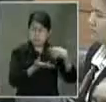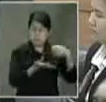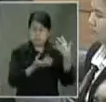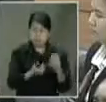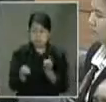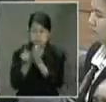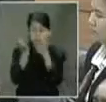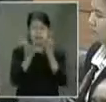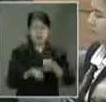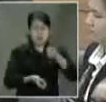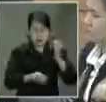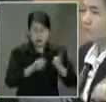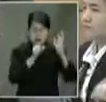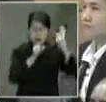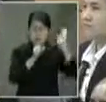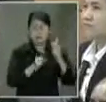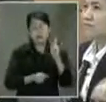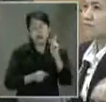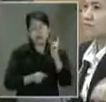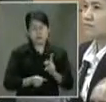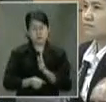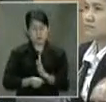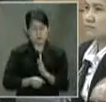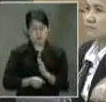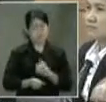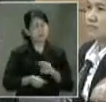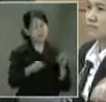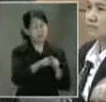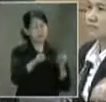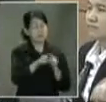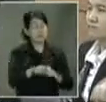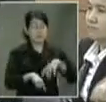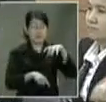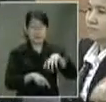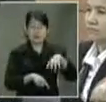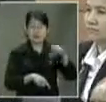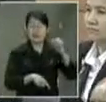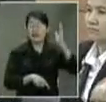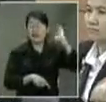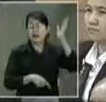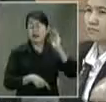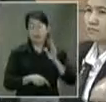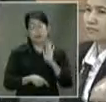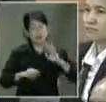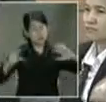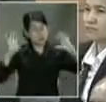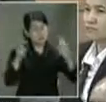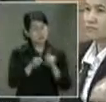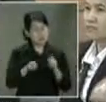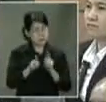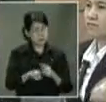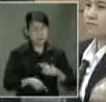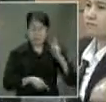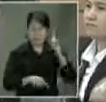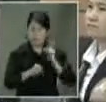เป็นกลางอย่างแท้จริงฝากท่านสาธิตอย่าปิดกั้นข้อมูลข่าวสารให้เสรีแก่พี่น้องประช